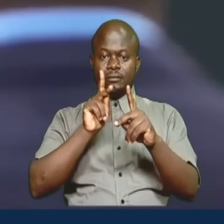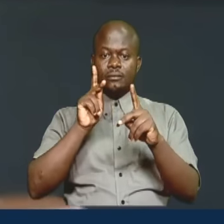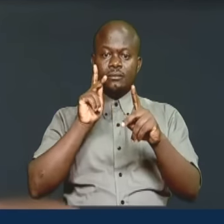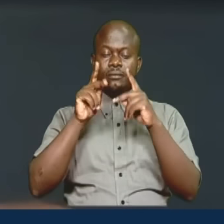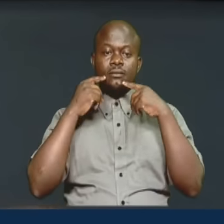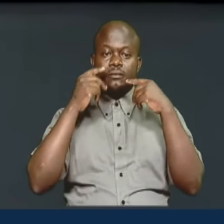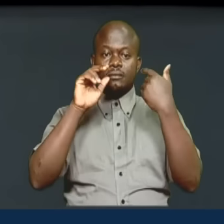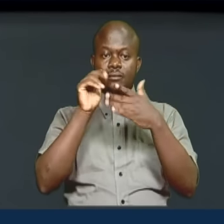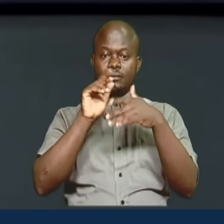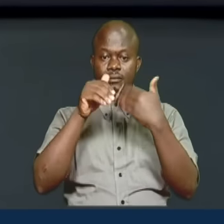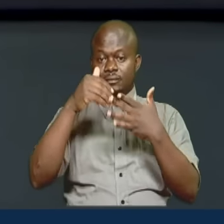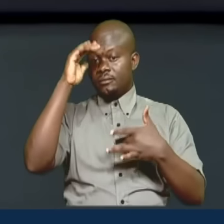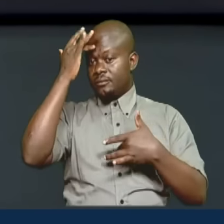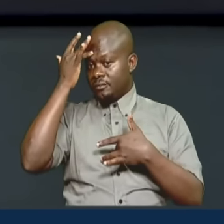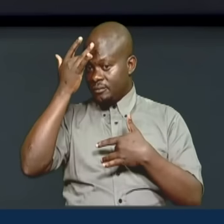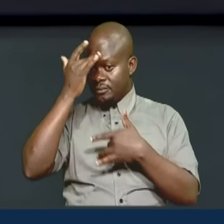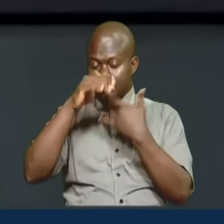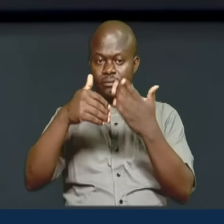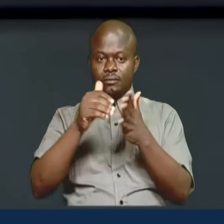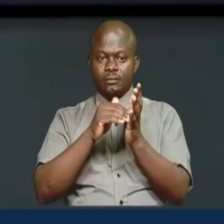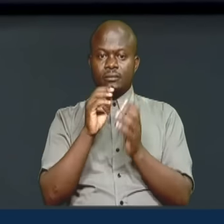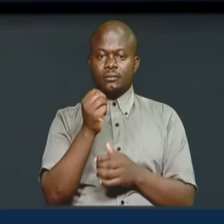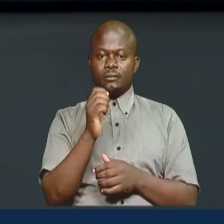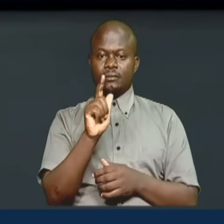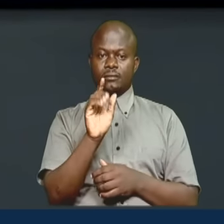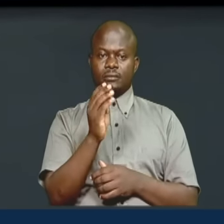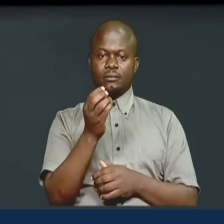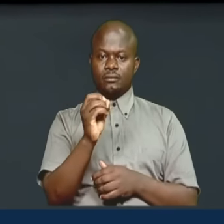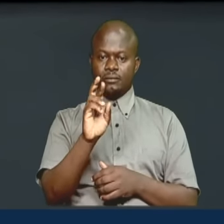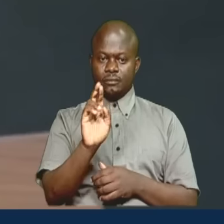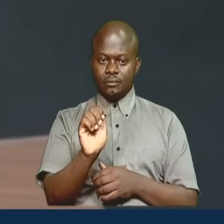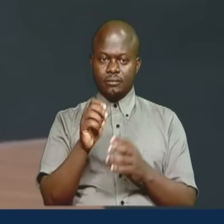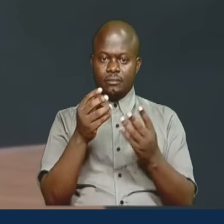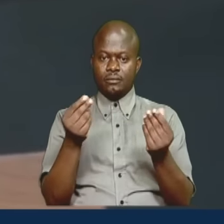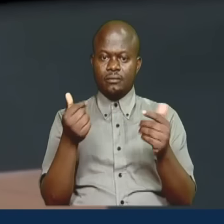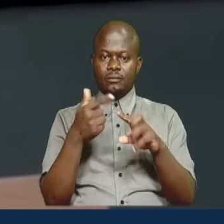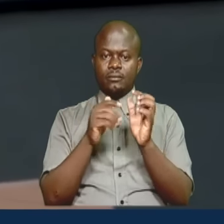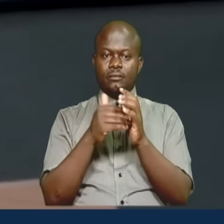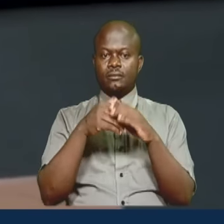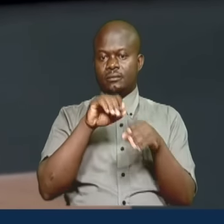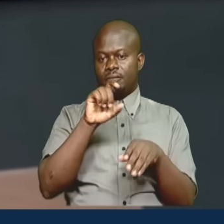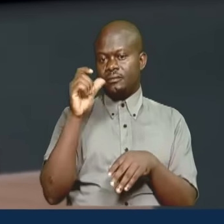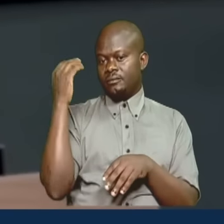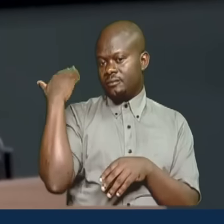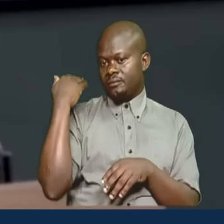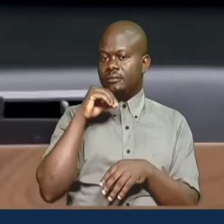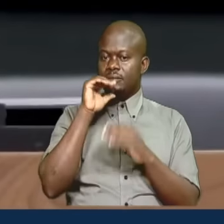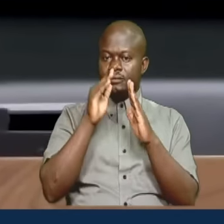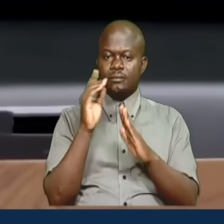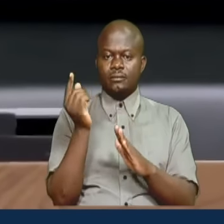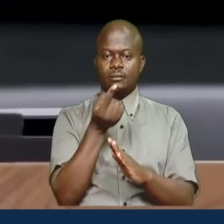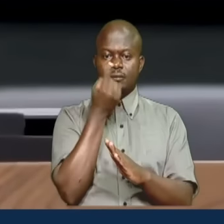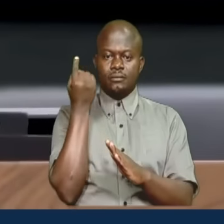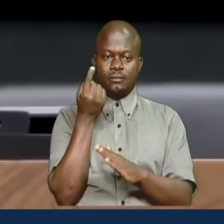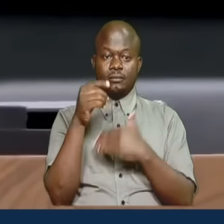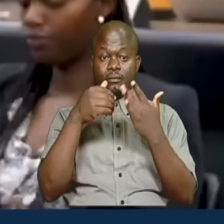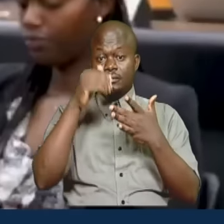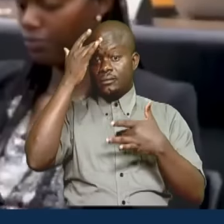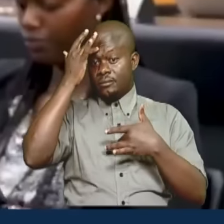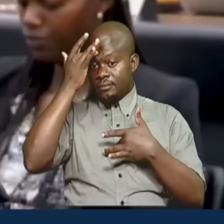yatangaje ko abantu bose bari barwaye icyorezo cya Marburg bakize, ndetse mu cyumweru gishize bikaba nta muntu n'umwe wigeze